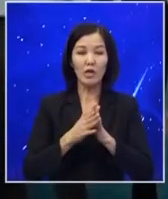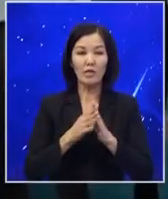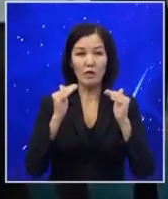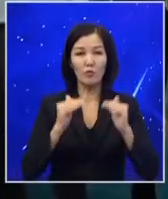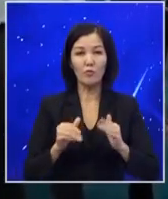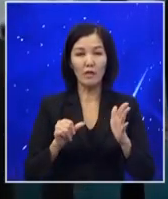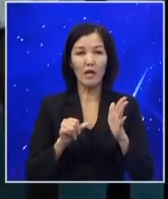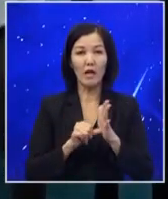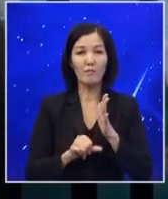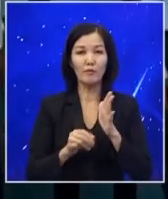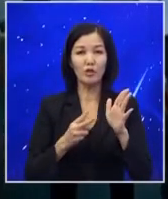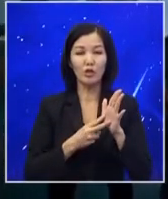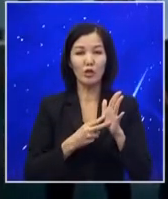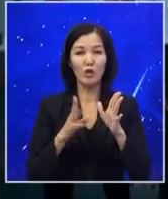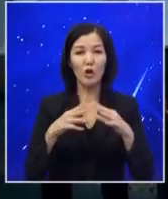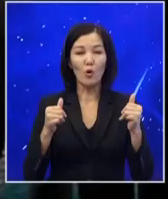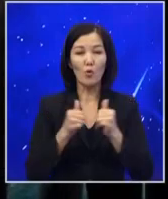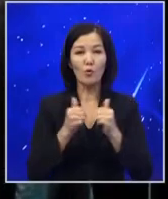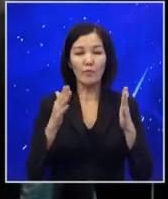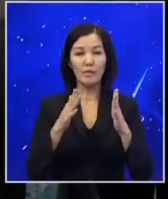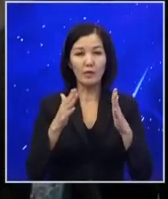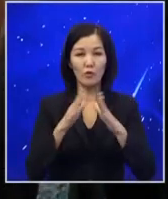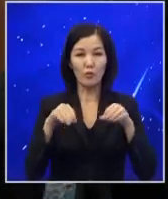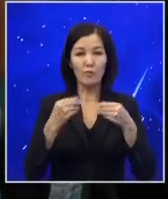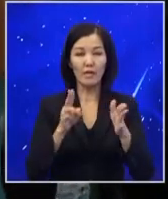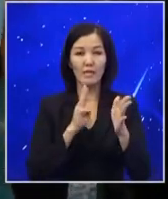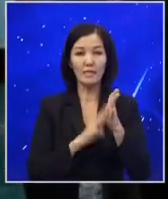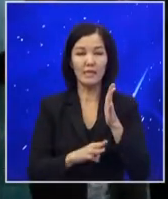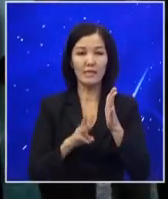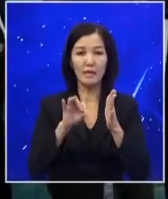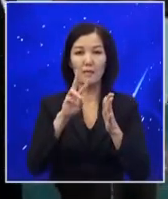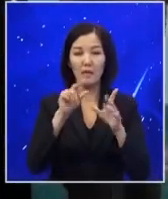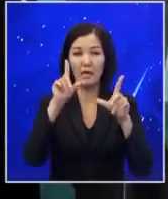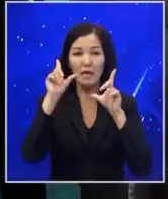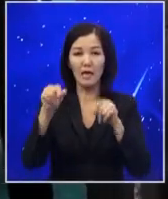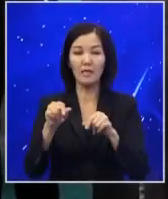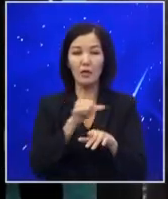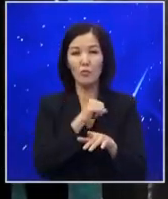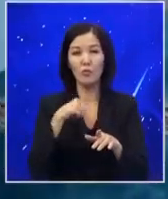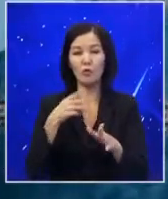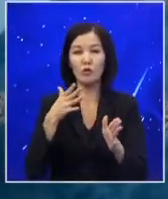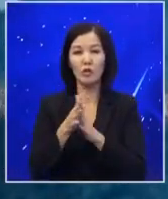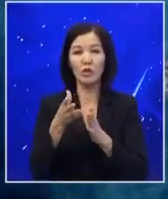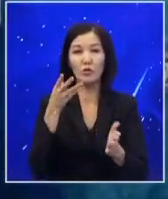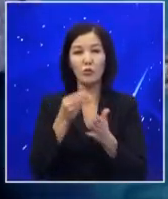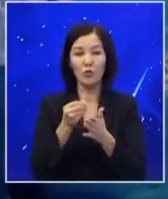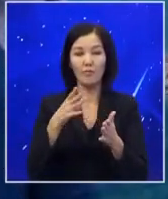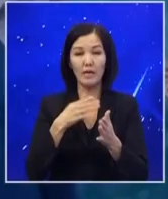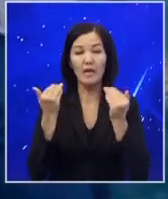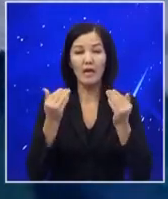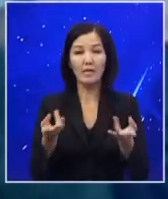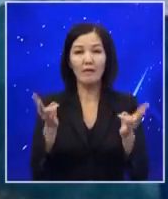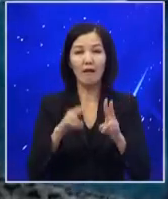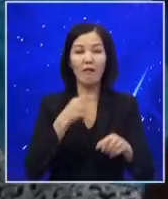отбасыға үйдің кілтін табыстады. Қажылық жасағысы келетін 80 адамды қасиетті Меккеге аттандырып, жол шығынын өзі көтерді. Бұл күні Абзалжанның артында